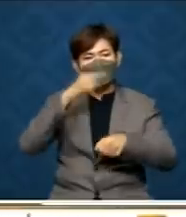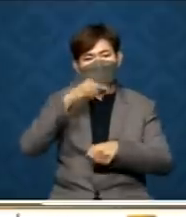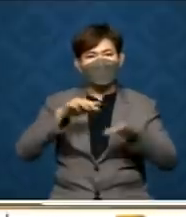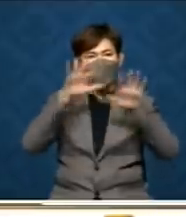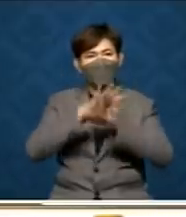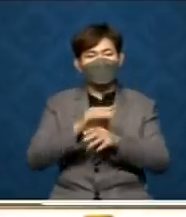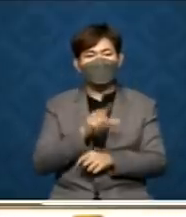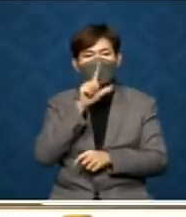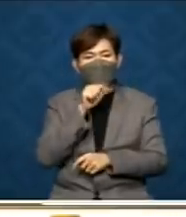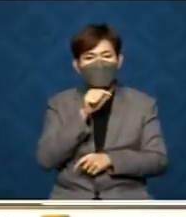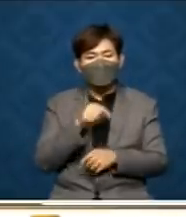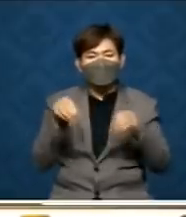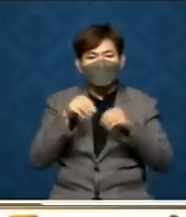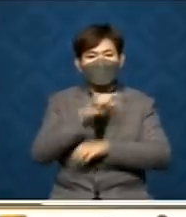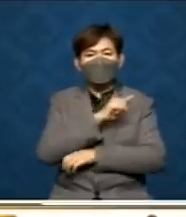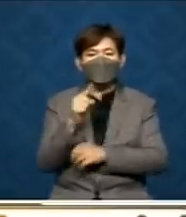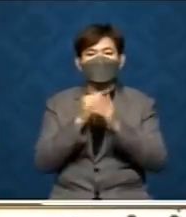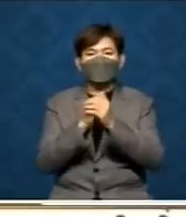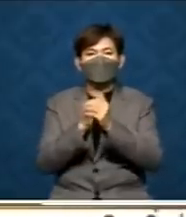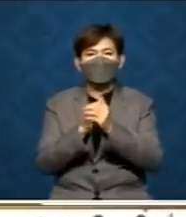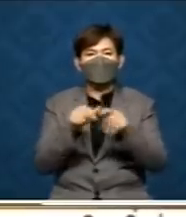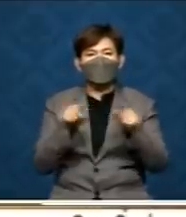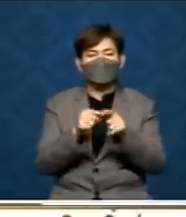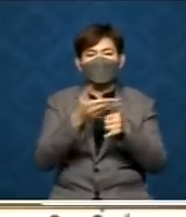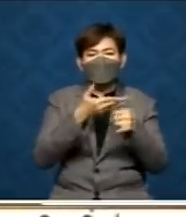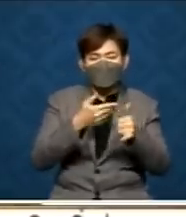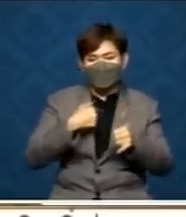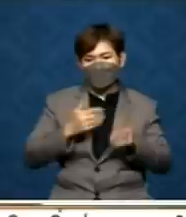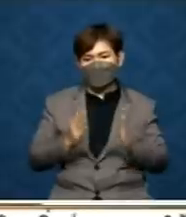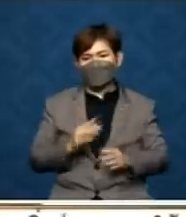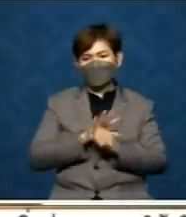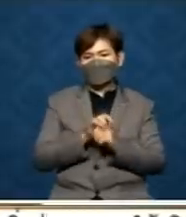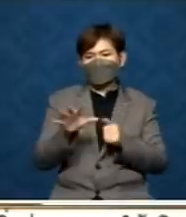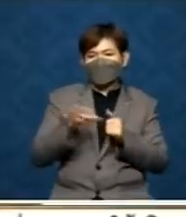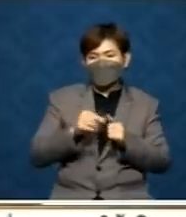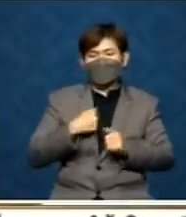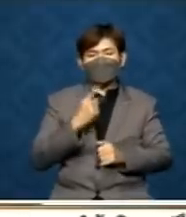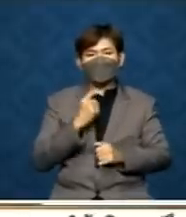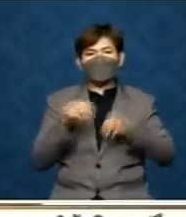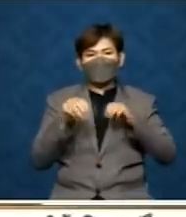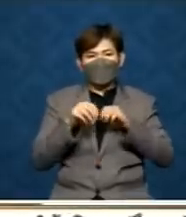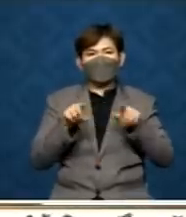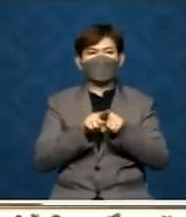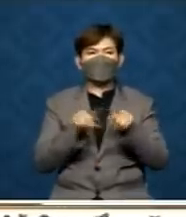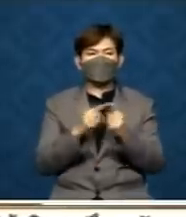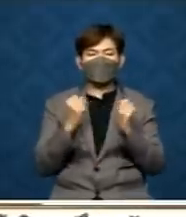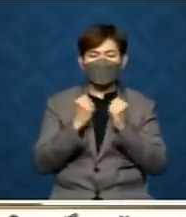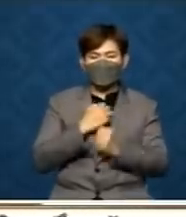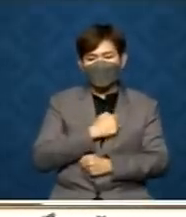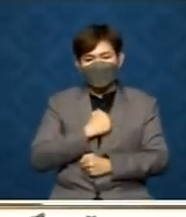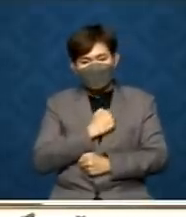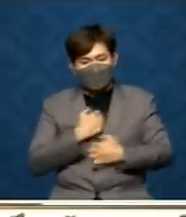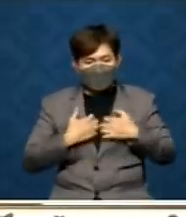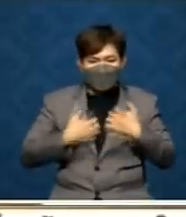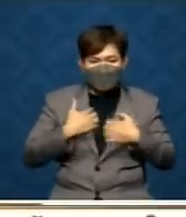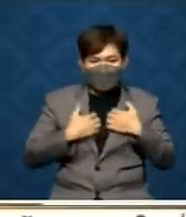จีนกไก่จะถูกเชื่อคนก็จะถูกโครกกินตายจึงเกิดความทุกครั้ง